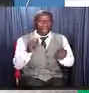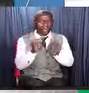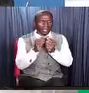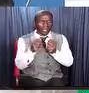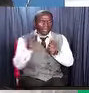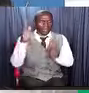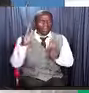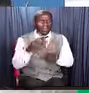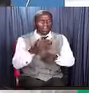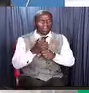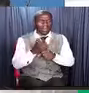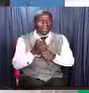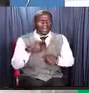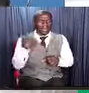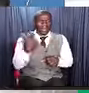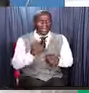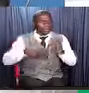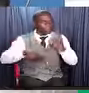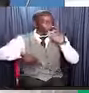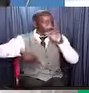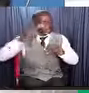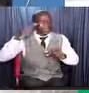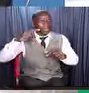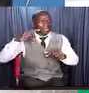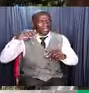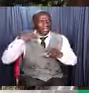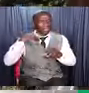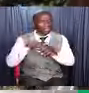Wafanikishe. Wawe baraka kwa kanisa lako.